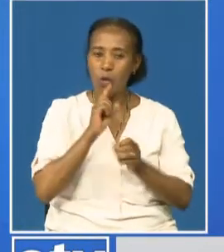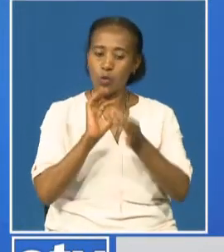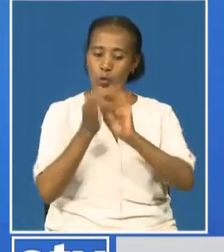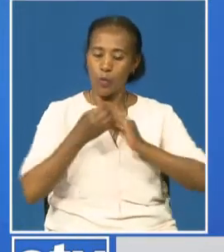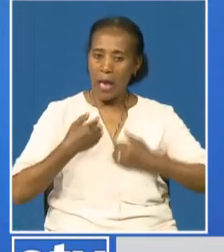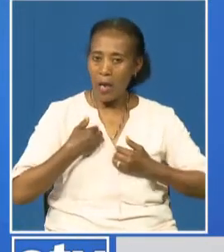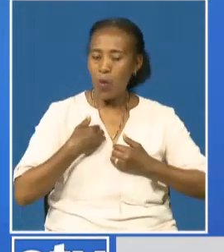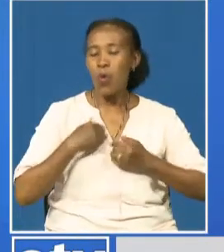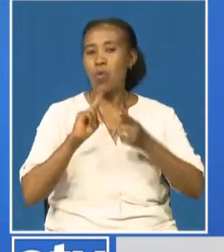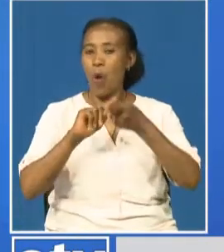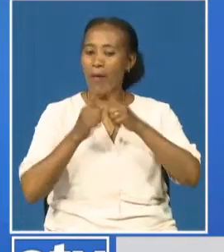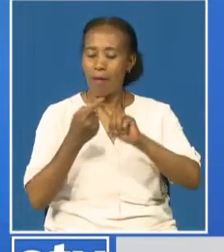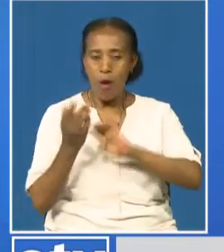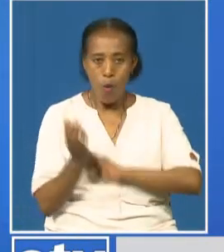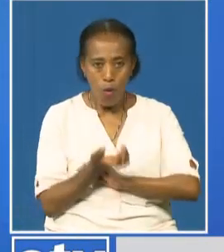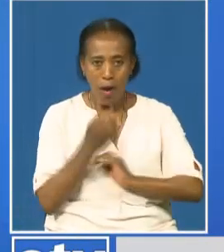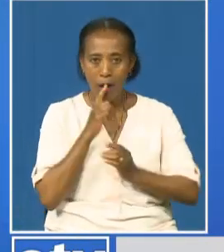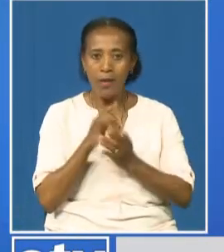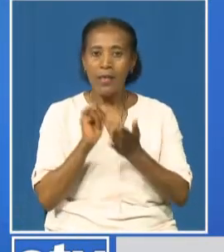ጓደኝነት ይሆናል።